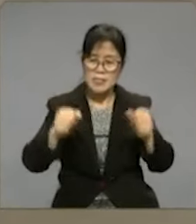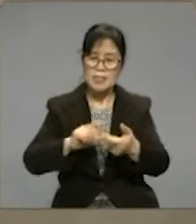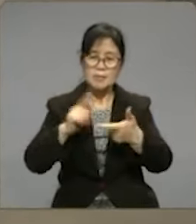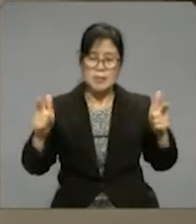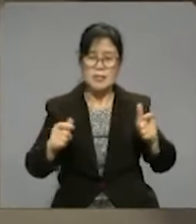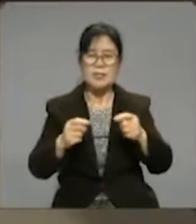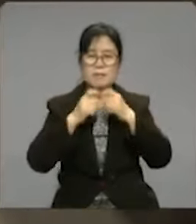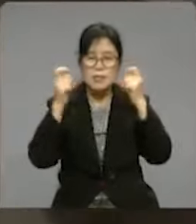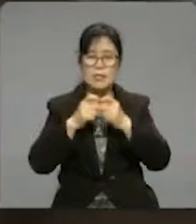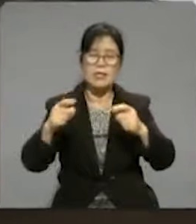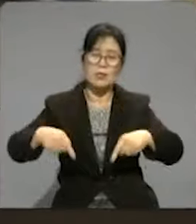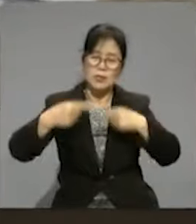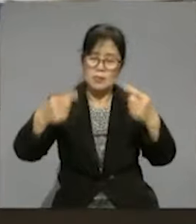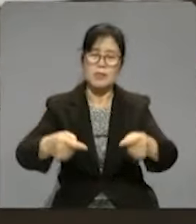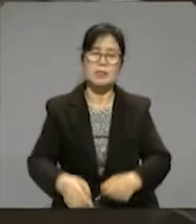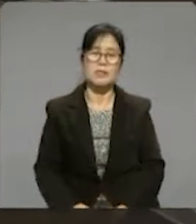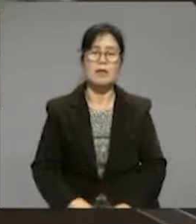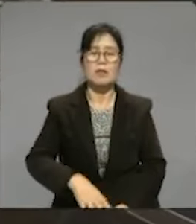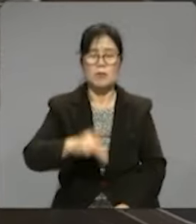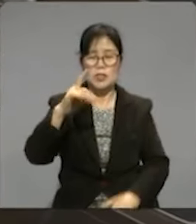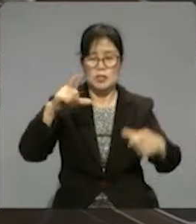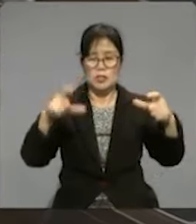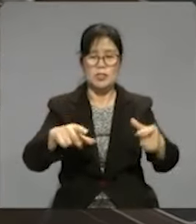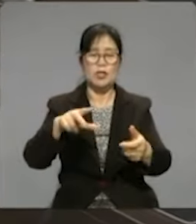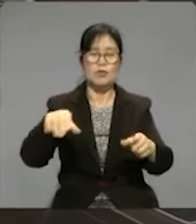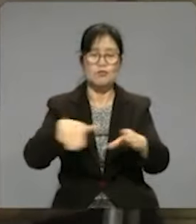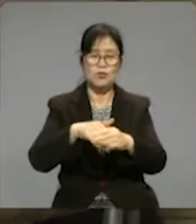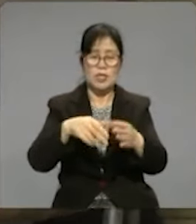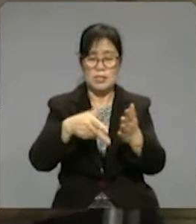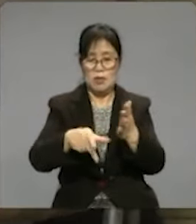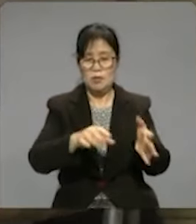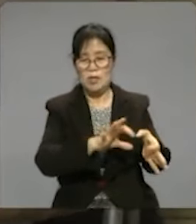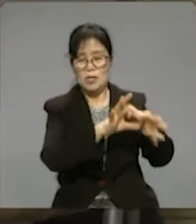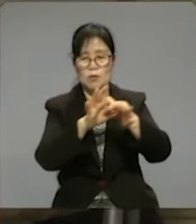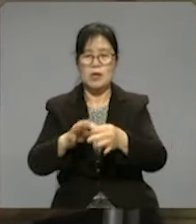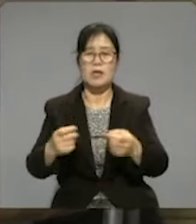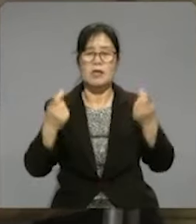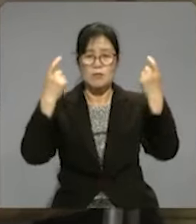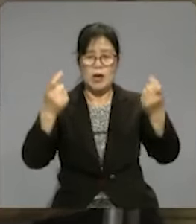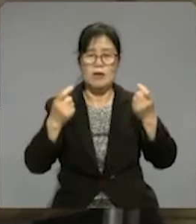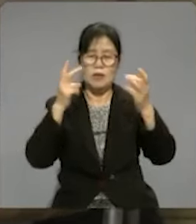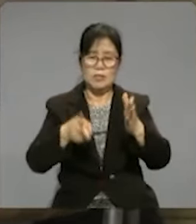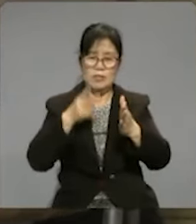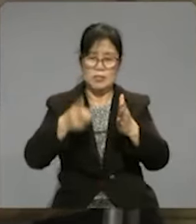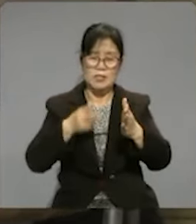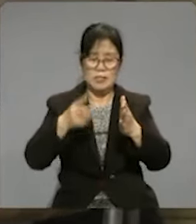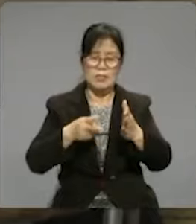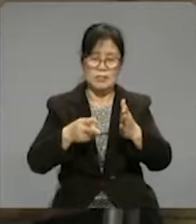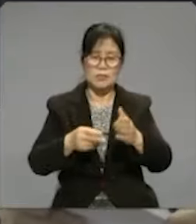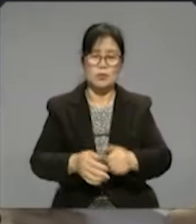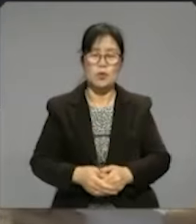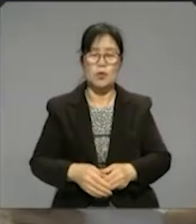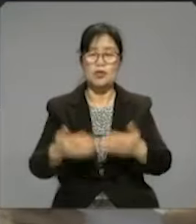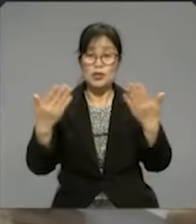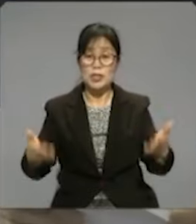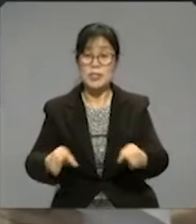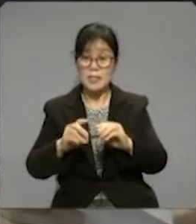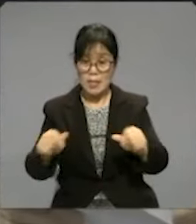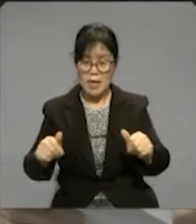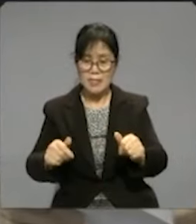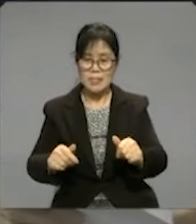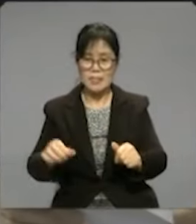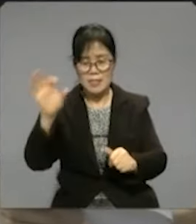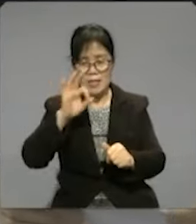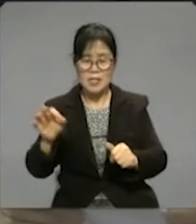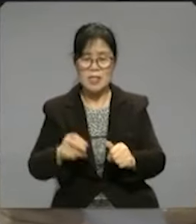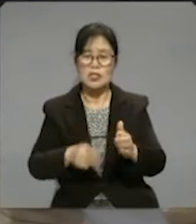참여했습니다. 국토부는 먼저 지역 문화자원과 연계한 관광열차를 발굴하고 유휴부지를 활용한 철도 상품을